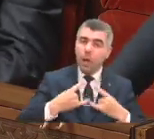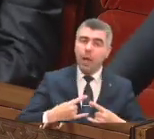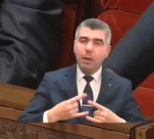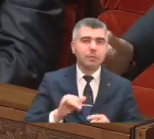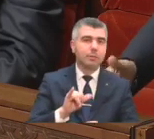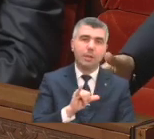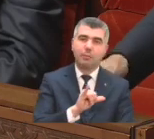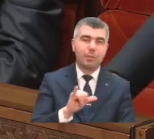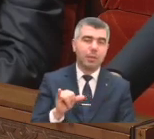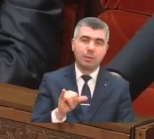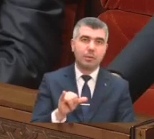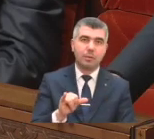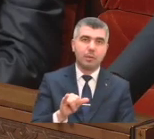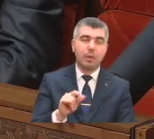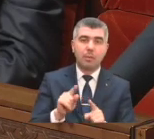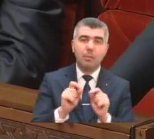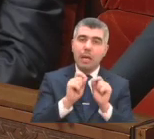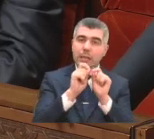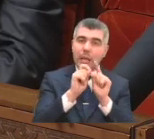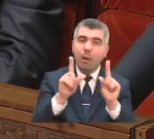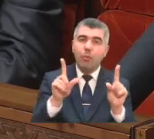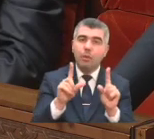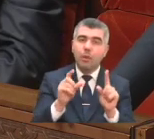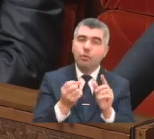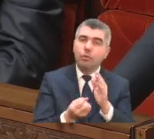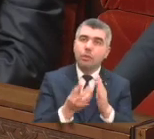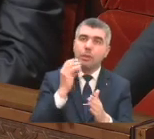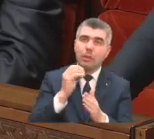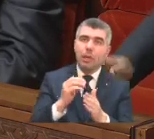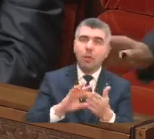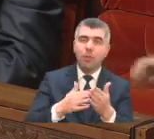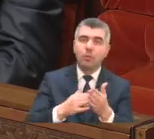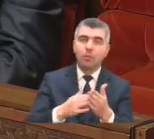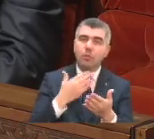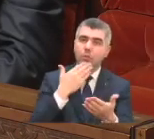برورنا واحد النموذج خاص من اجل ادماج جميع. شكرا سيده الوزيره. شكرا.